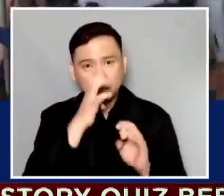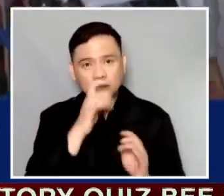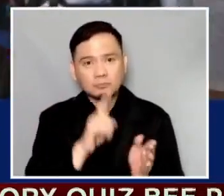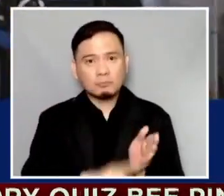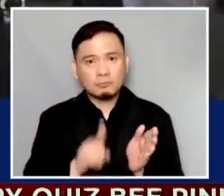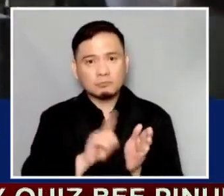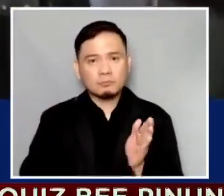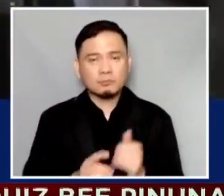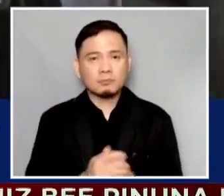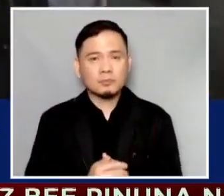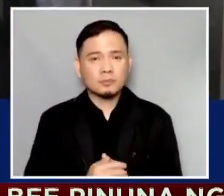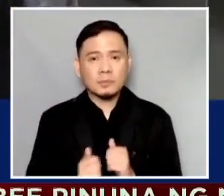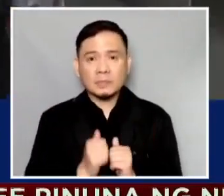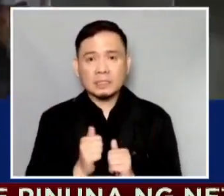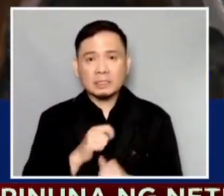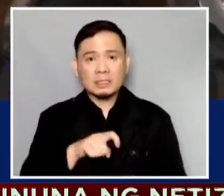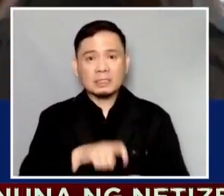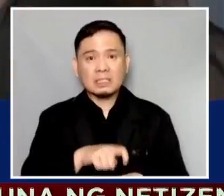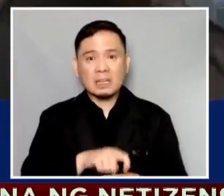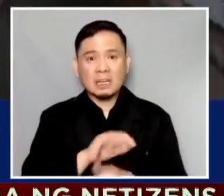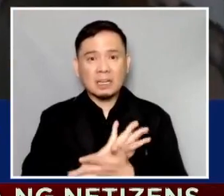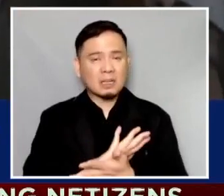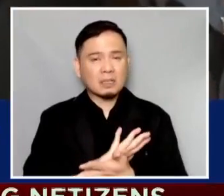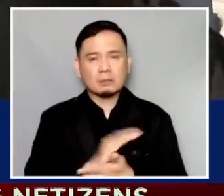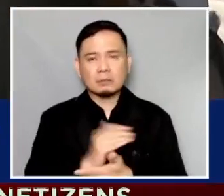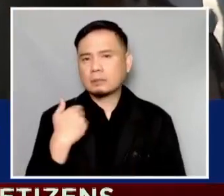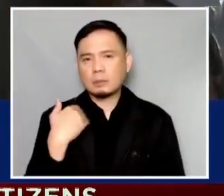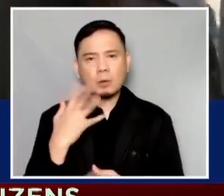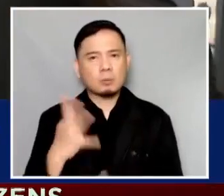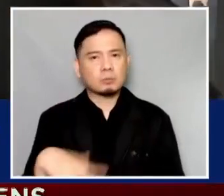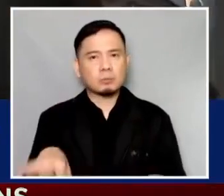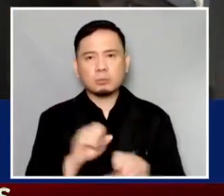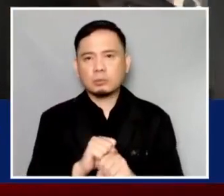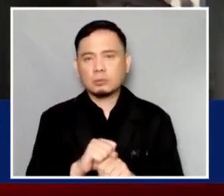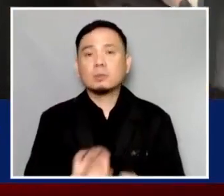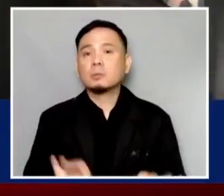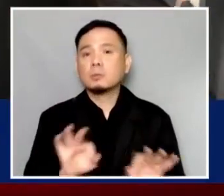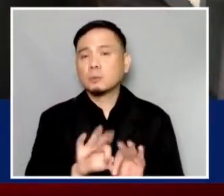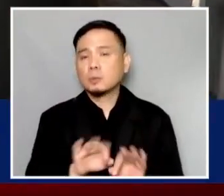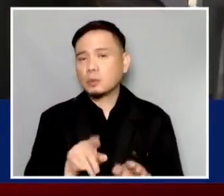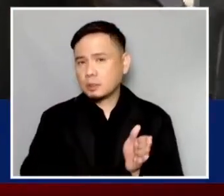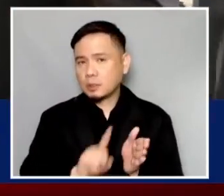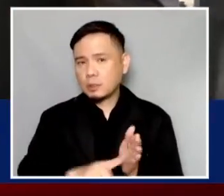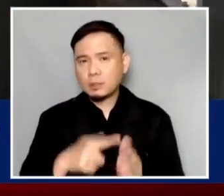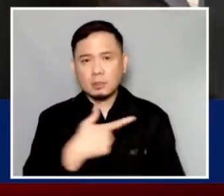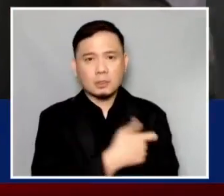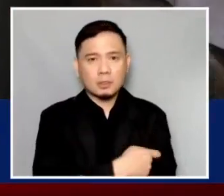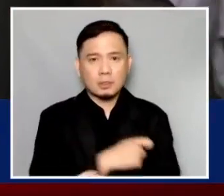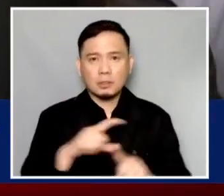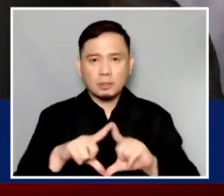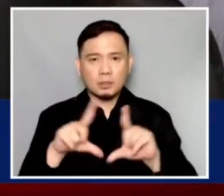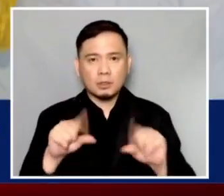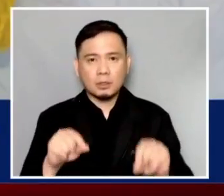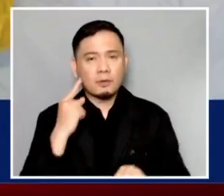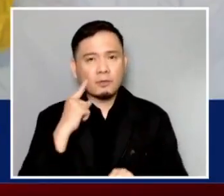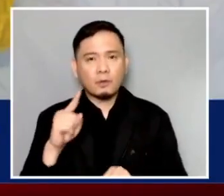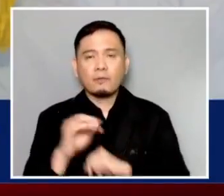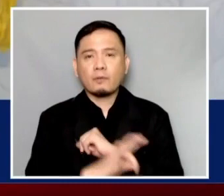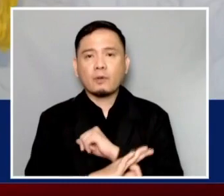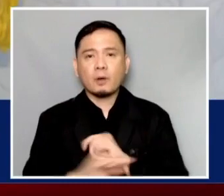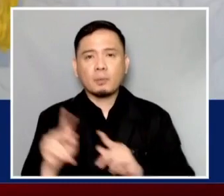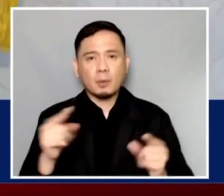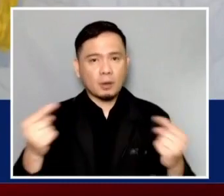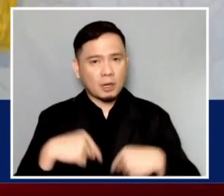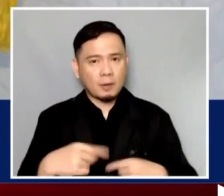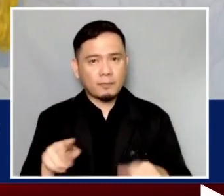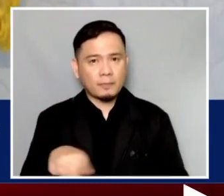pa tapos ang pandemya kaya mahigpit pa rin ang pag-check ng vaccination cards ng mga papasok namang mga foreigners sa bansa. Based naman